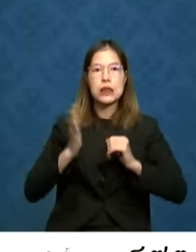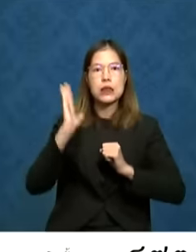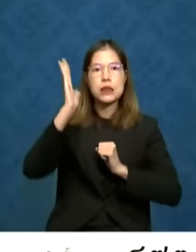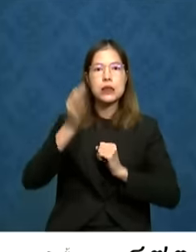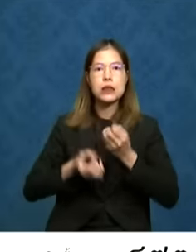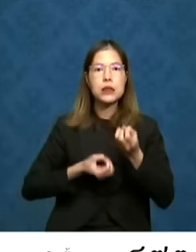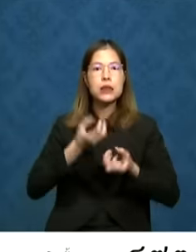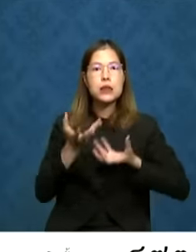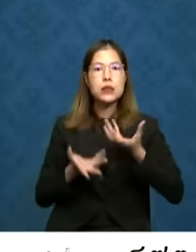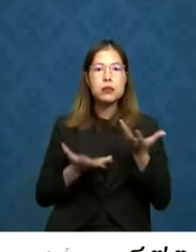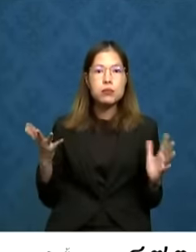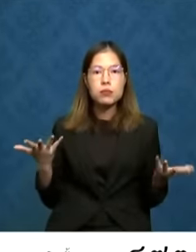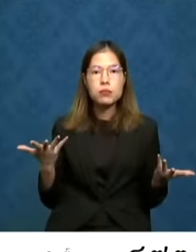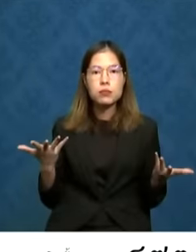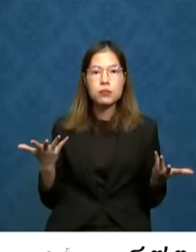อยี่ผมเชียหายในเรื่องนี้